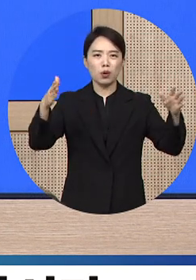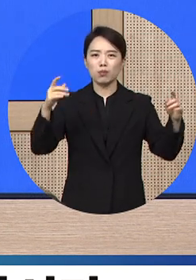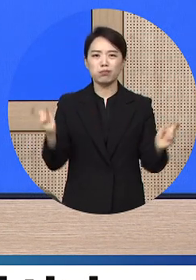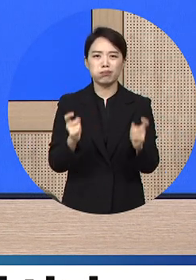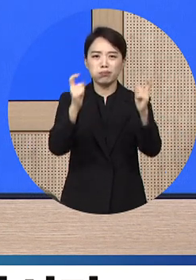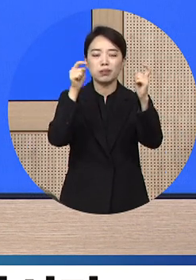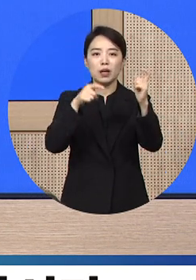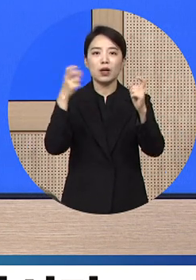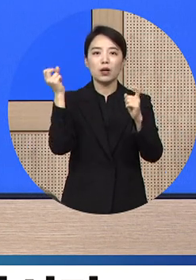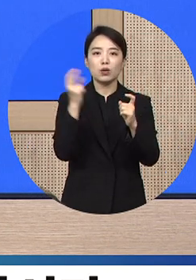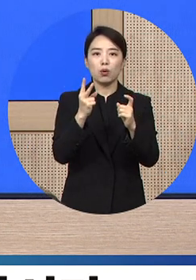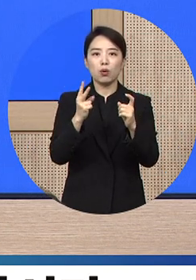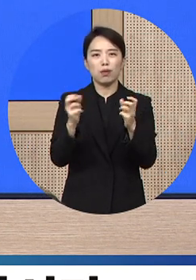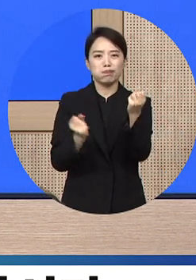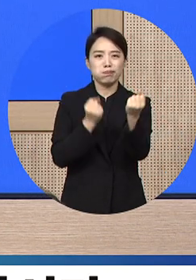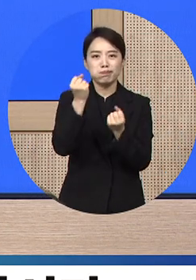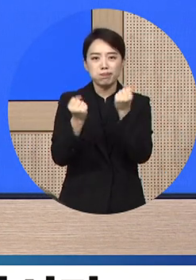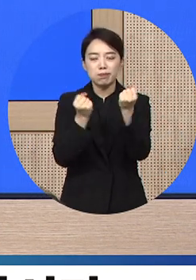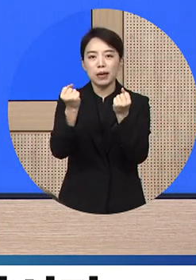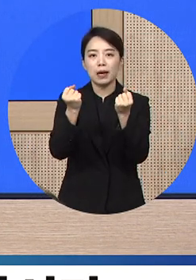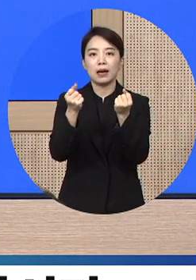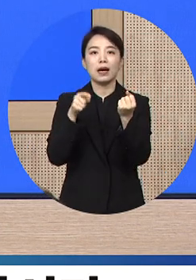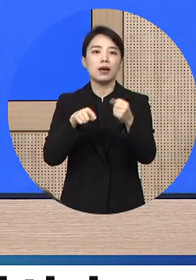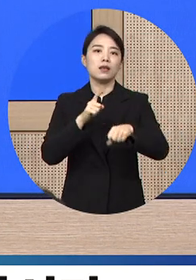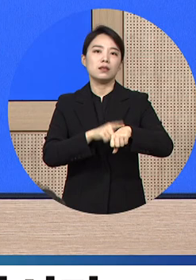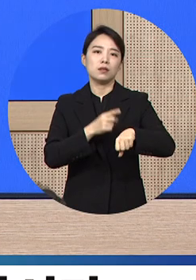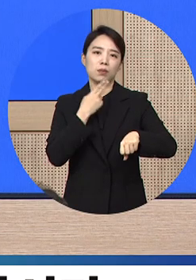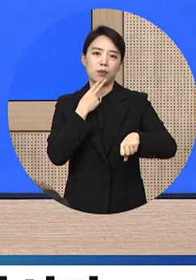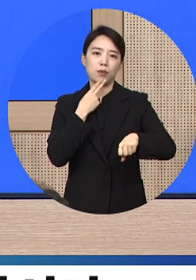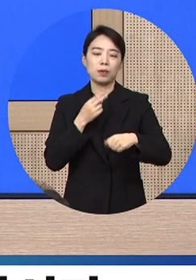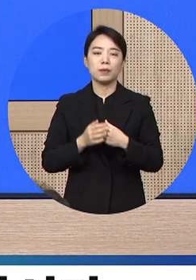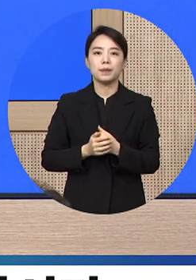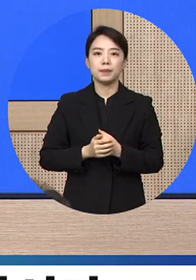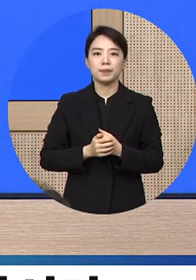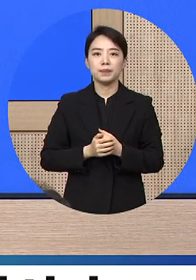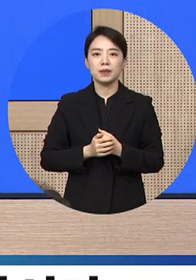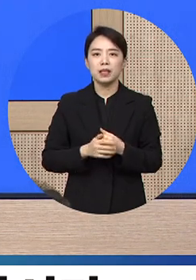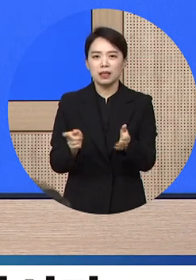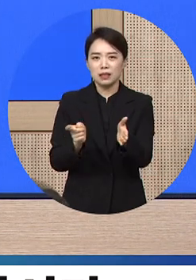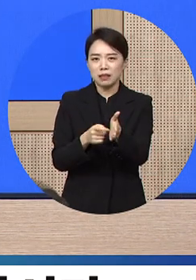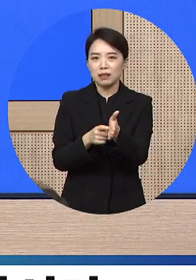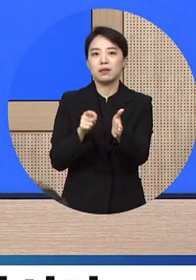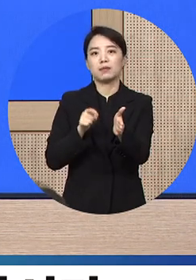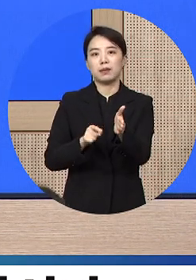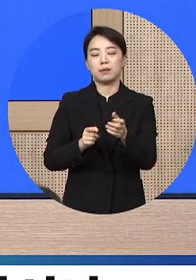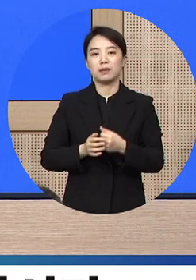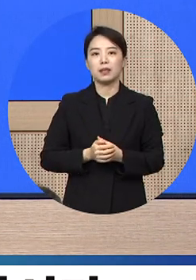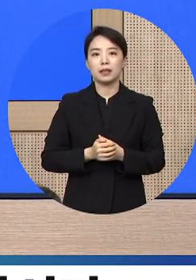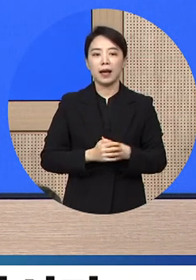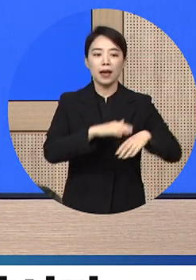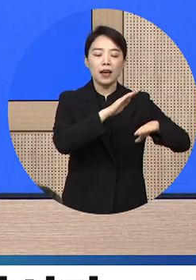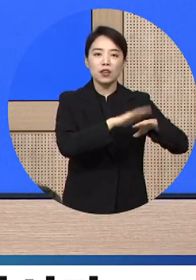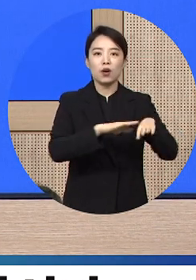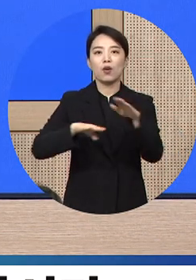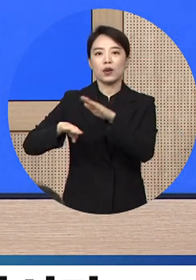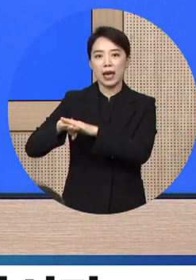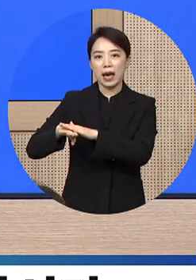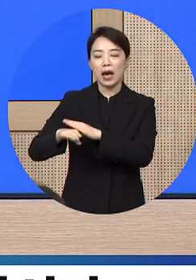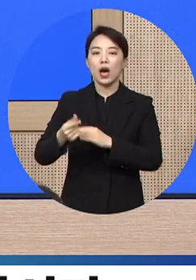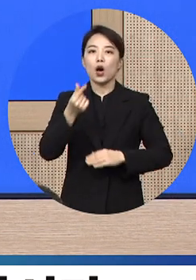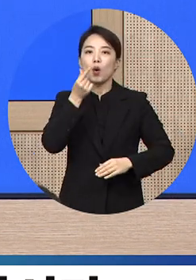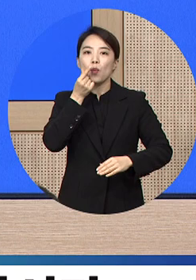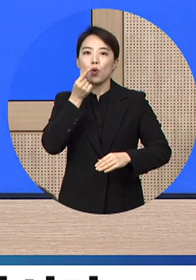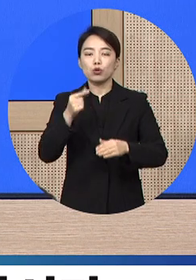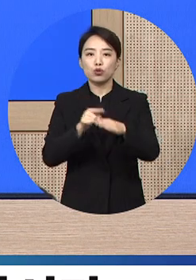정쟁과 공허한 논쟁으로 허비할 시간이 없습니다. 한시가 급합니다. 여와야 보수와